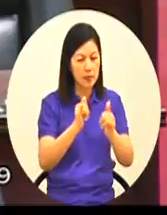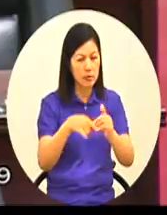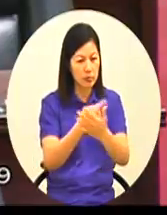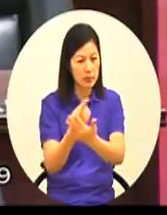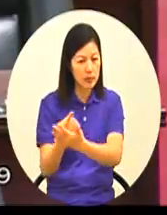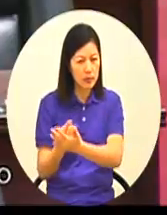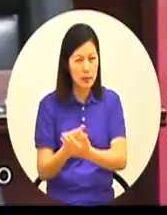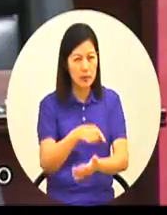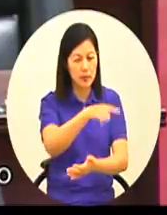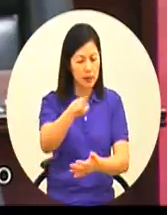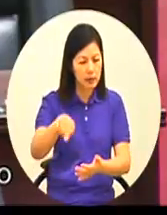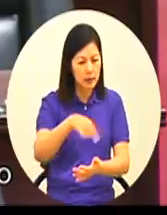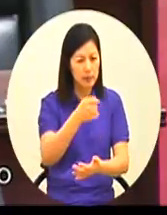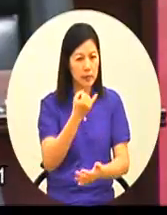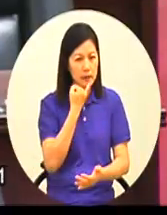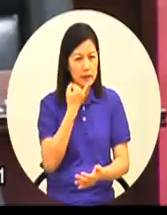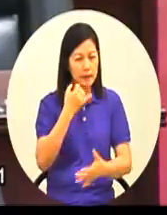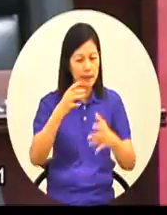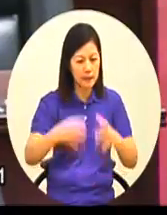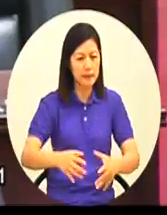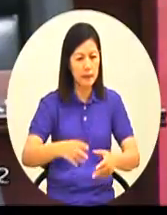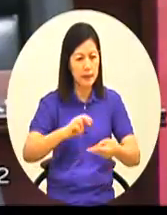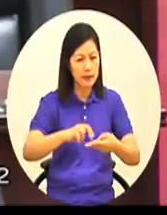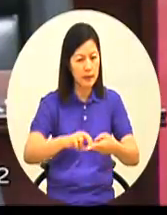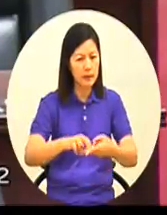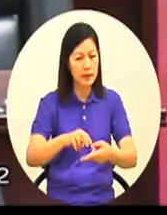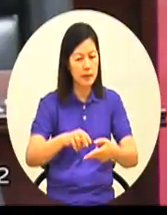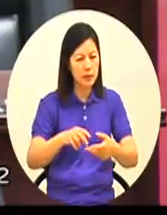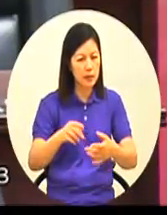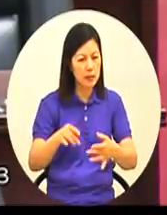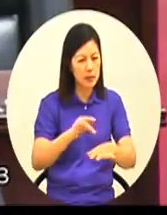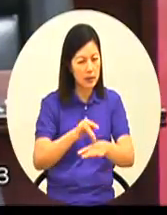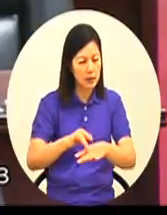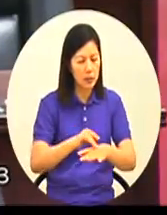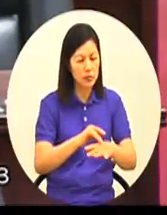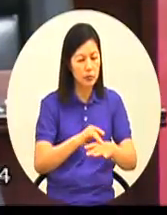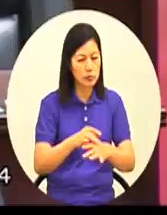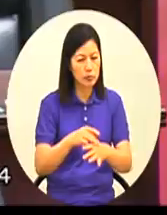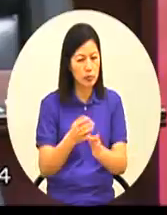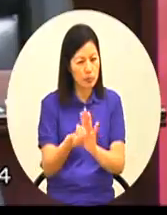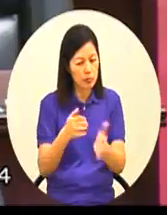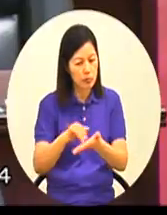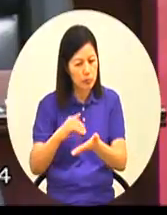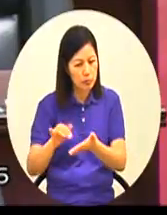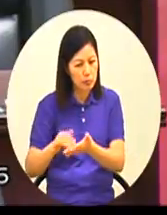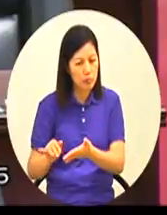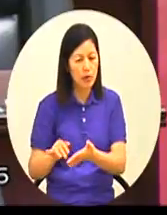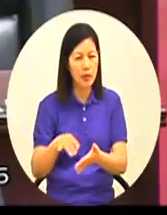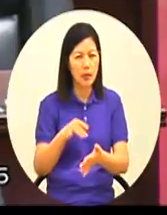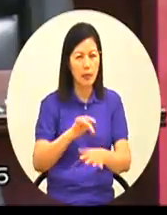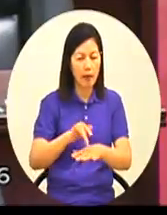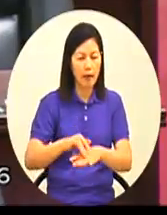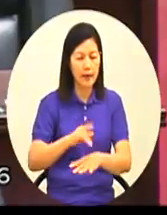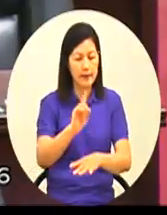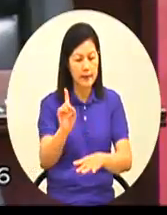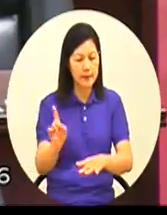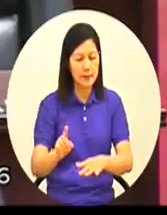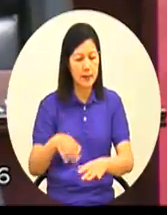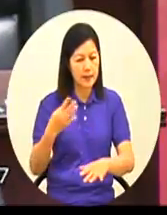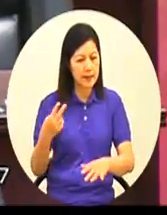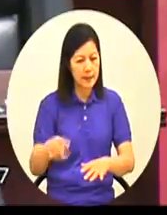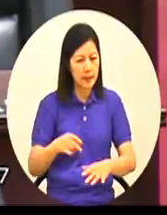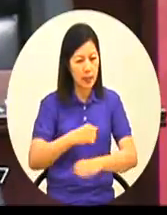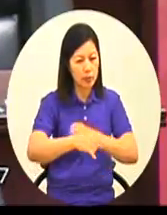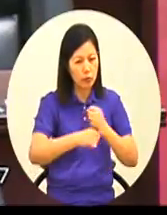的他们可以涉及的讨论的支配的这预算大概有多少。那 动员的方式呢，如